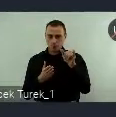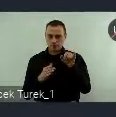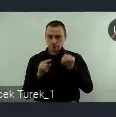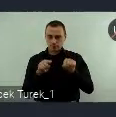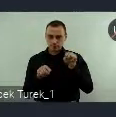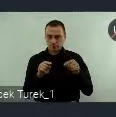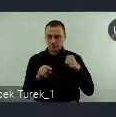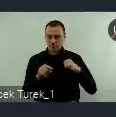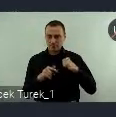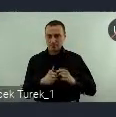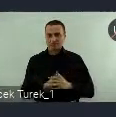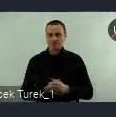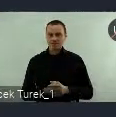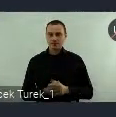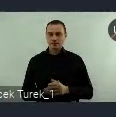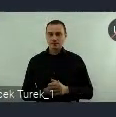dobra